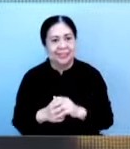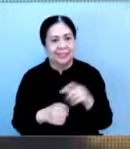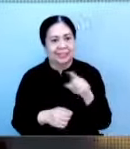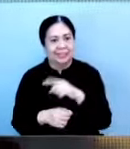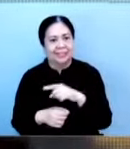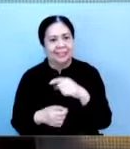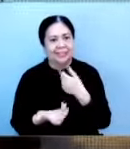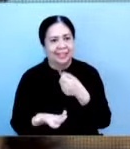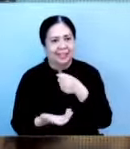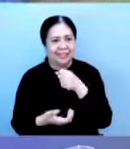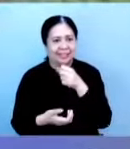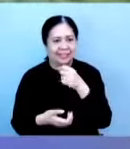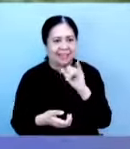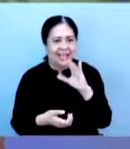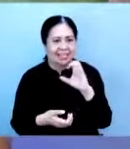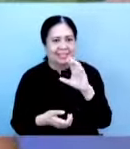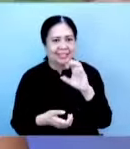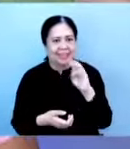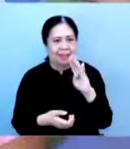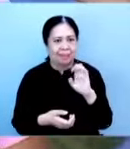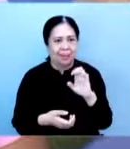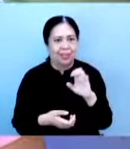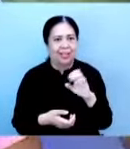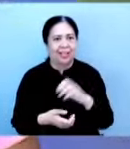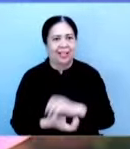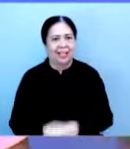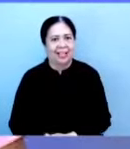Good morning kapatid kasama